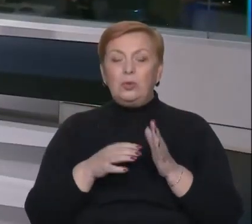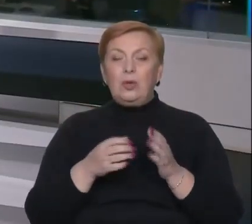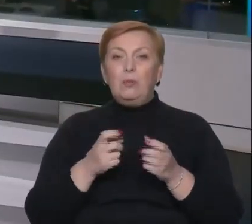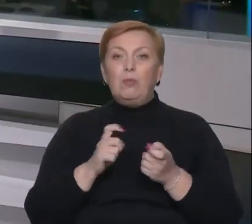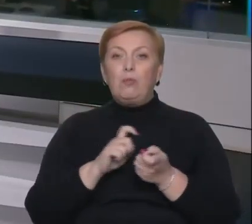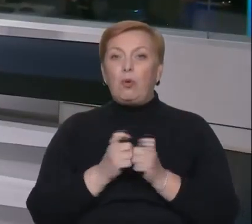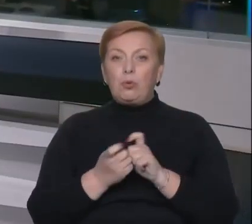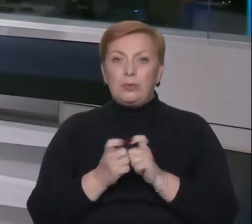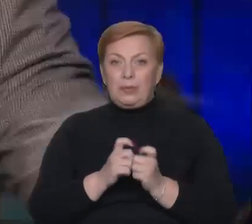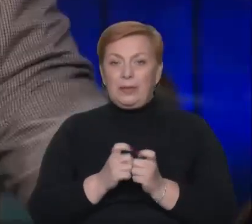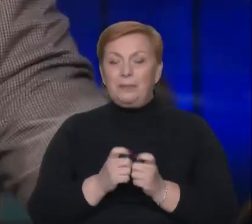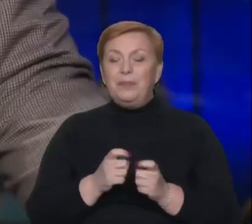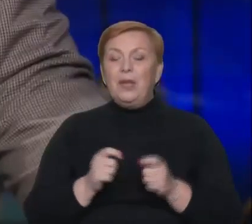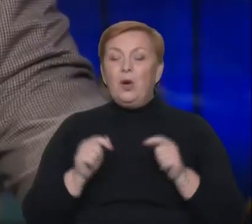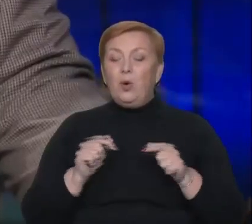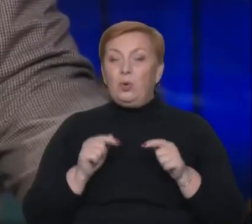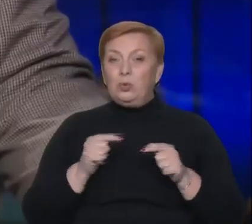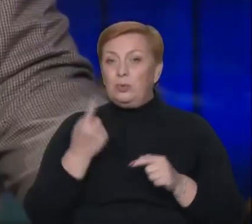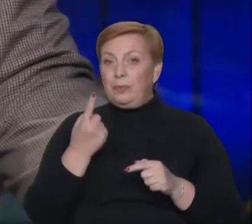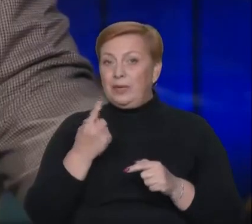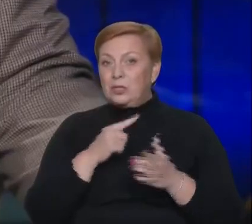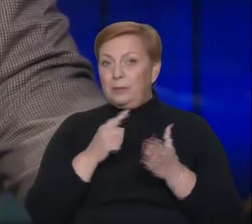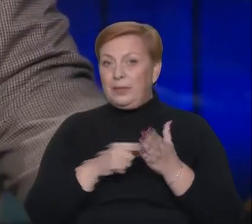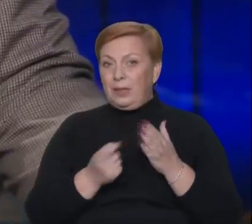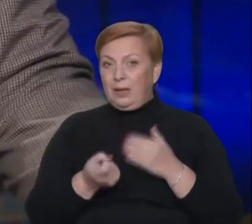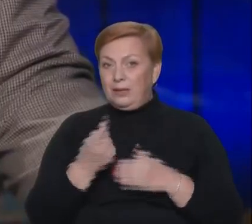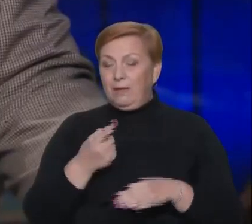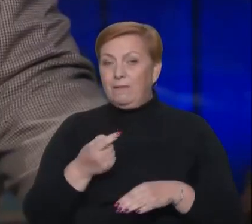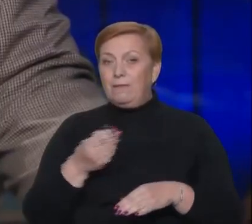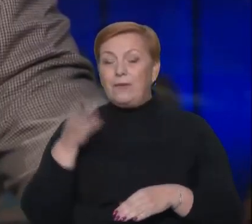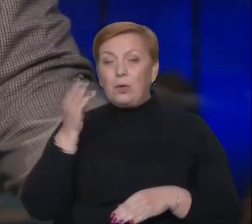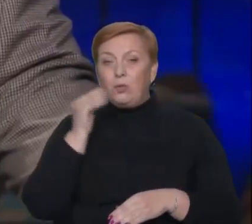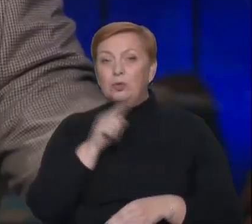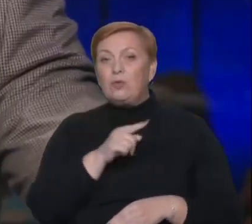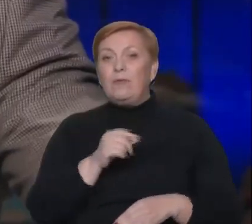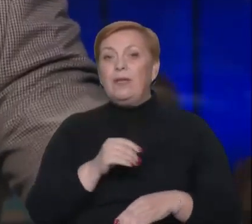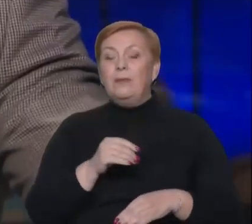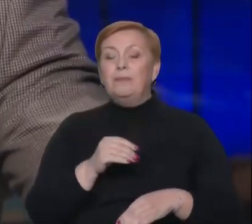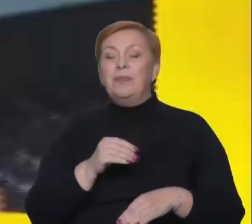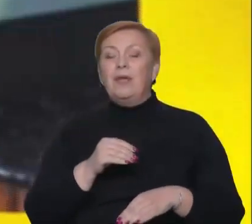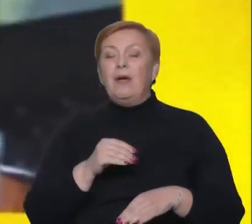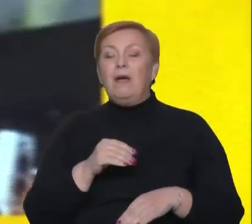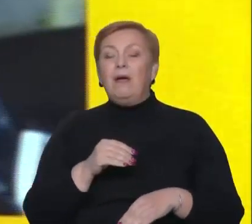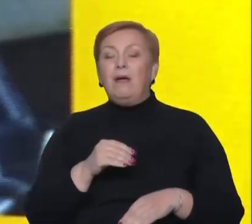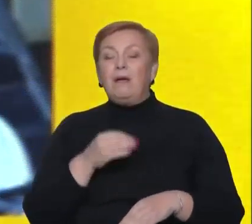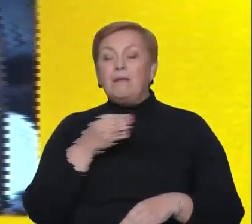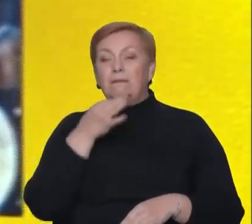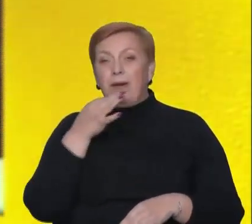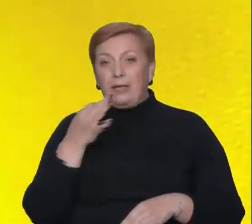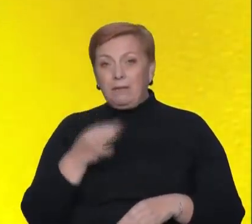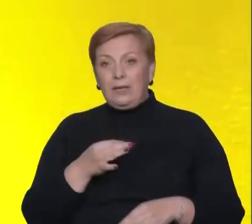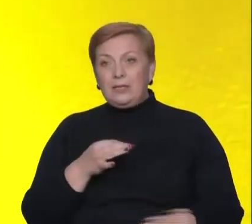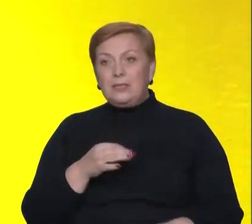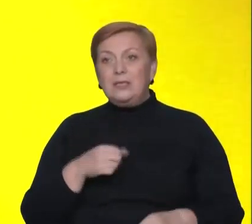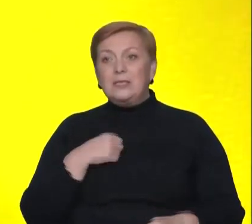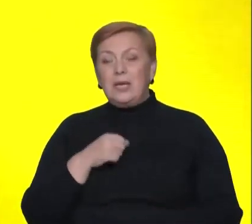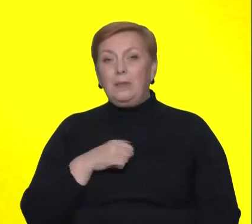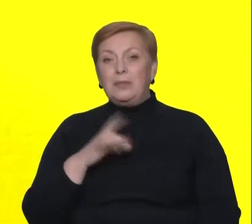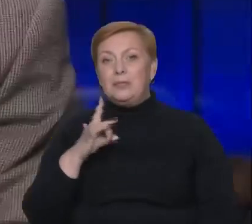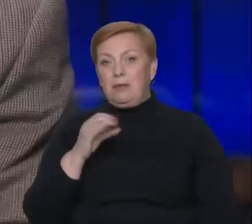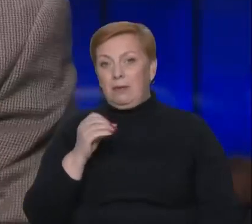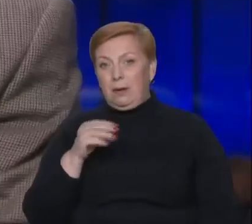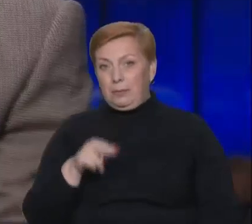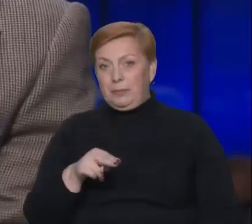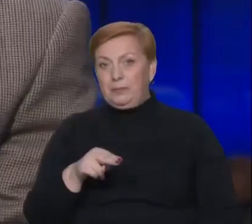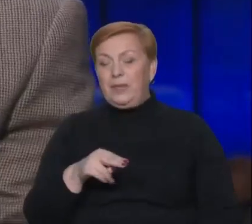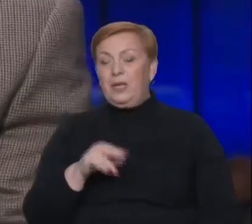завітали. От тут, знаєте, перше питання, враховуючи, що ви фахівець саме з РЕП, чи відрізняються засоби